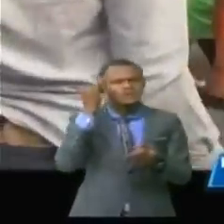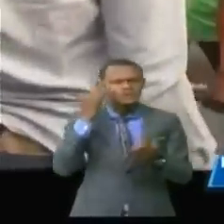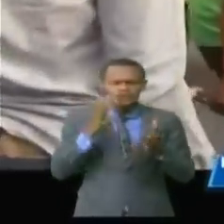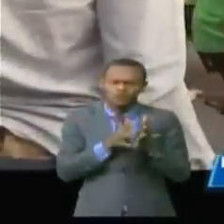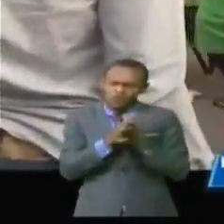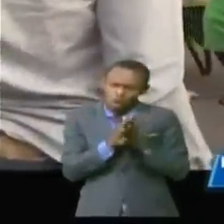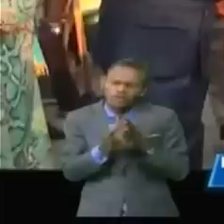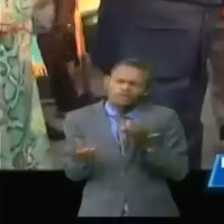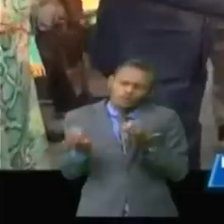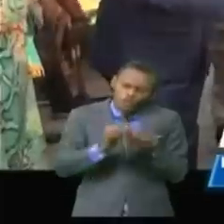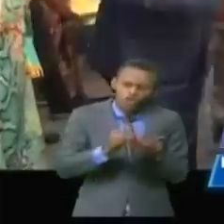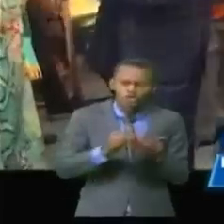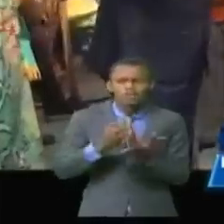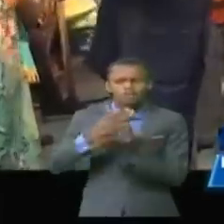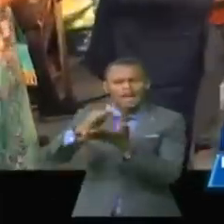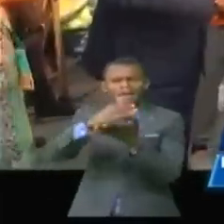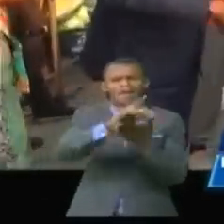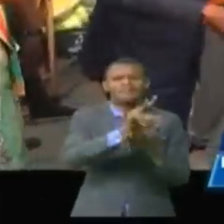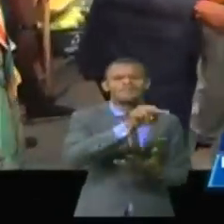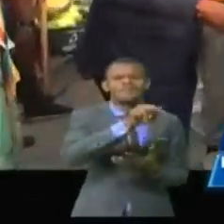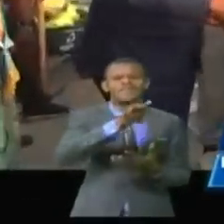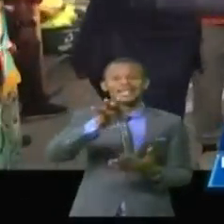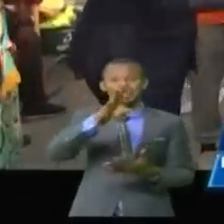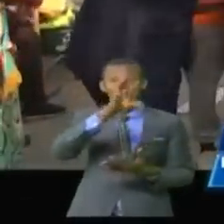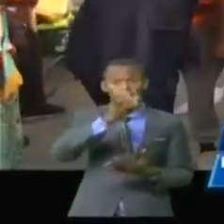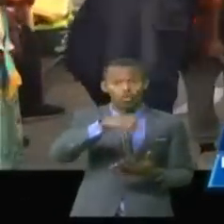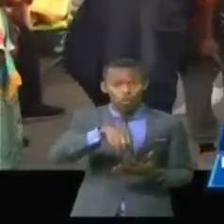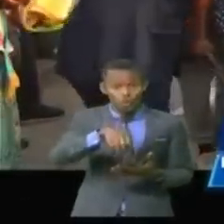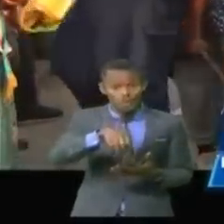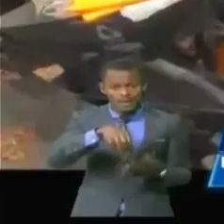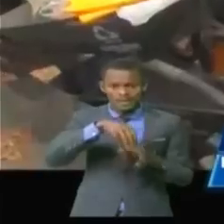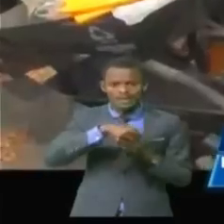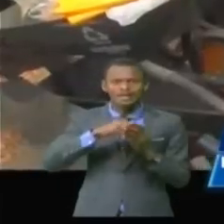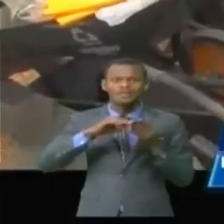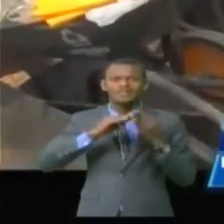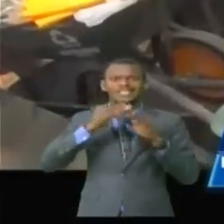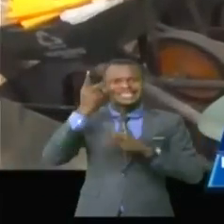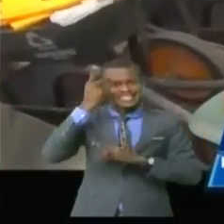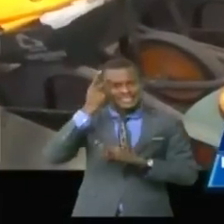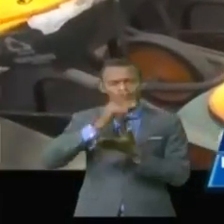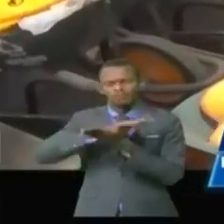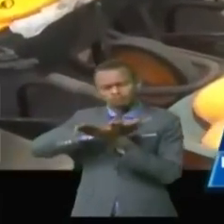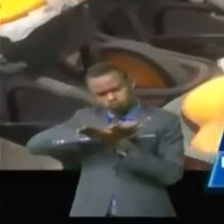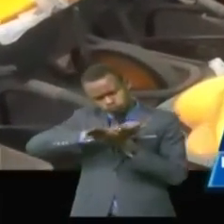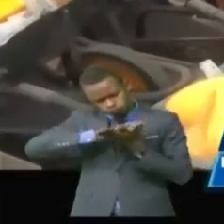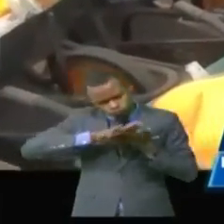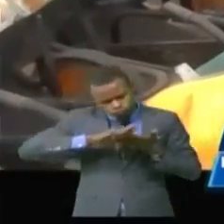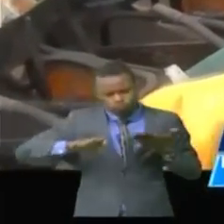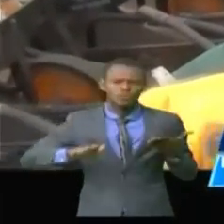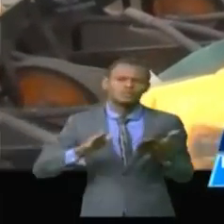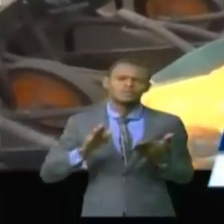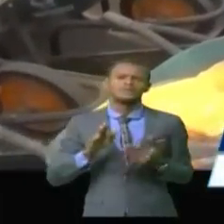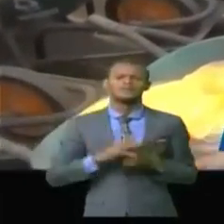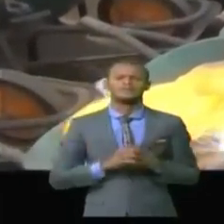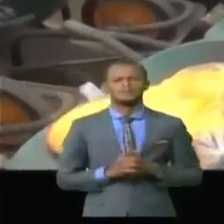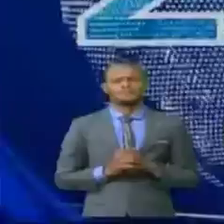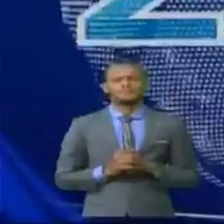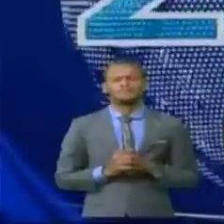d'assainissement de 24 communes de la capitale pour l'exécution de ces travaux qui changeront les visages de